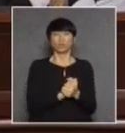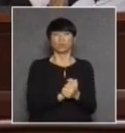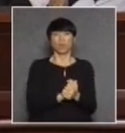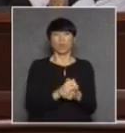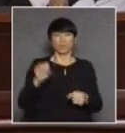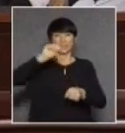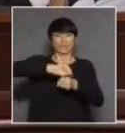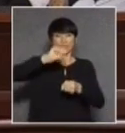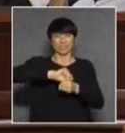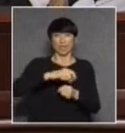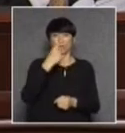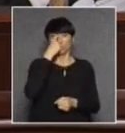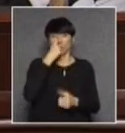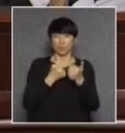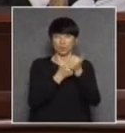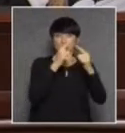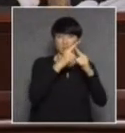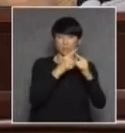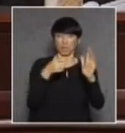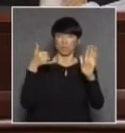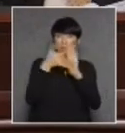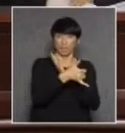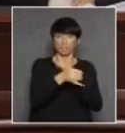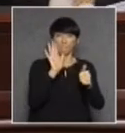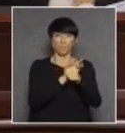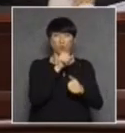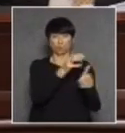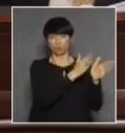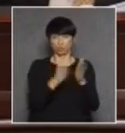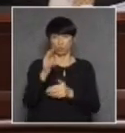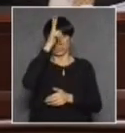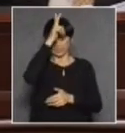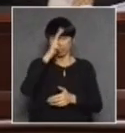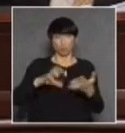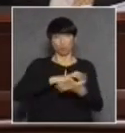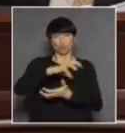去先至可以幫佢處理呢個政治災難呢？